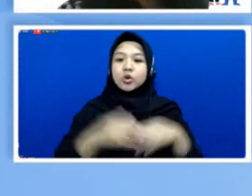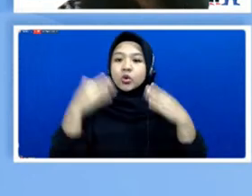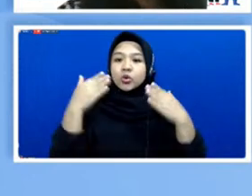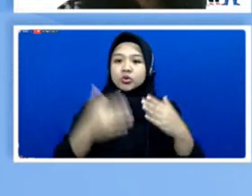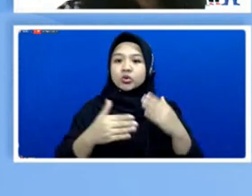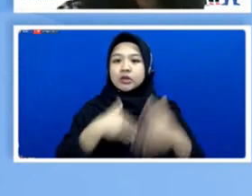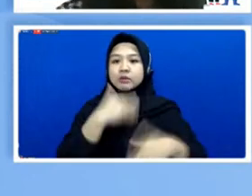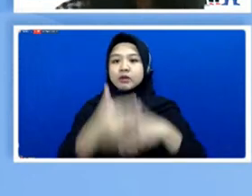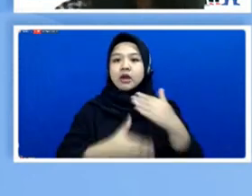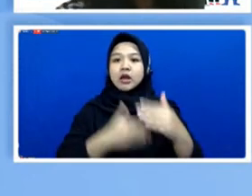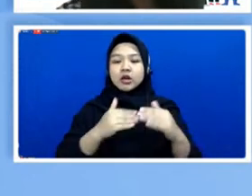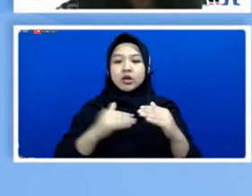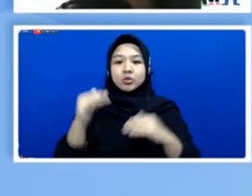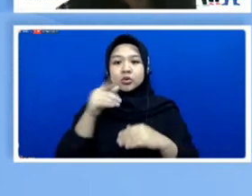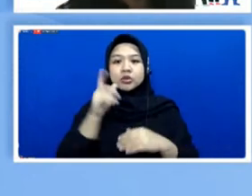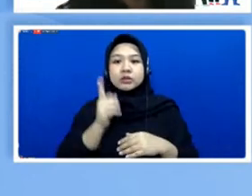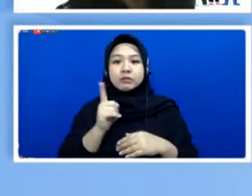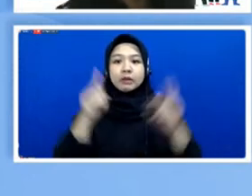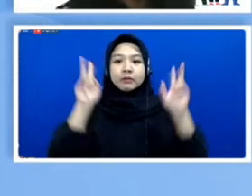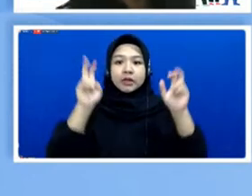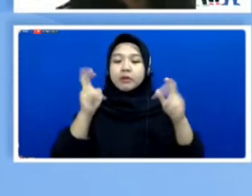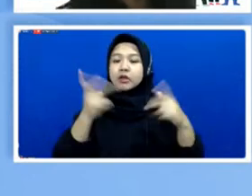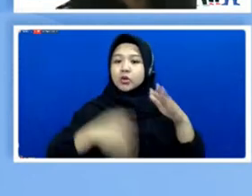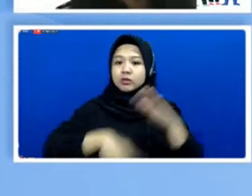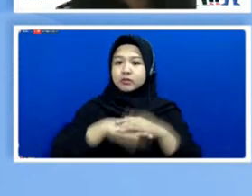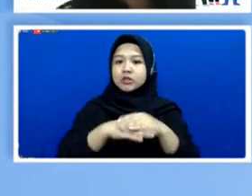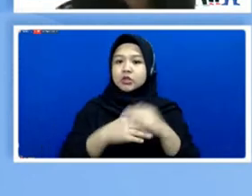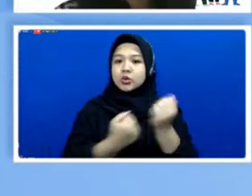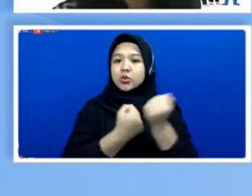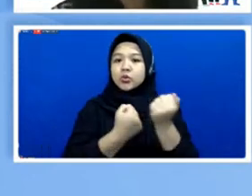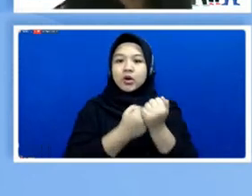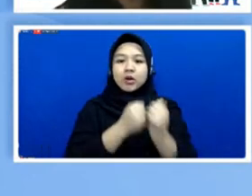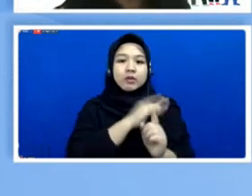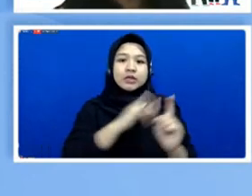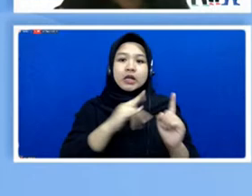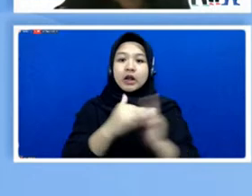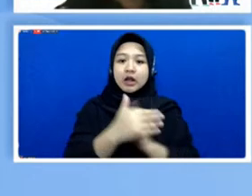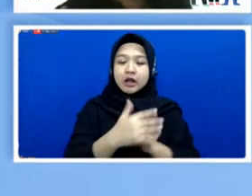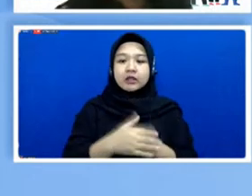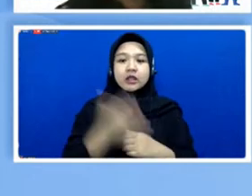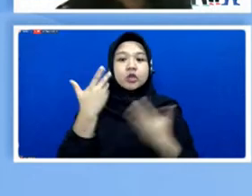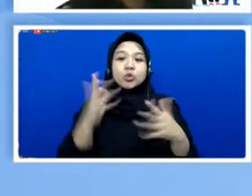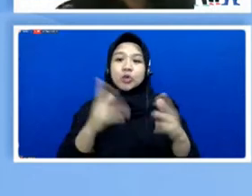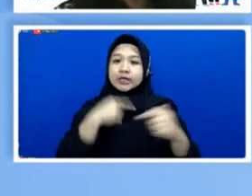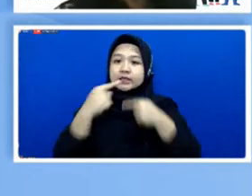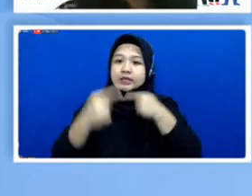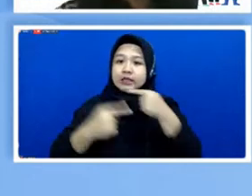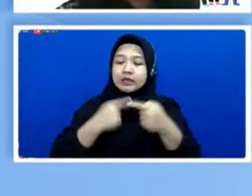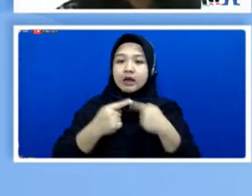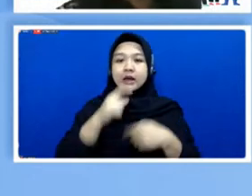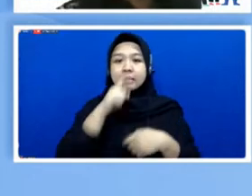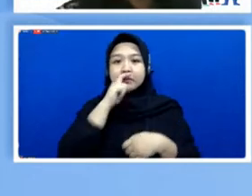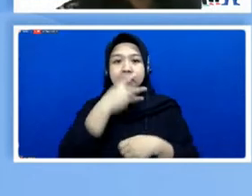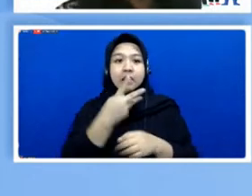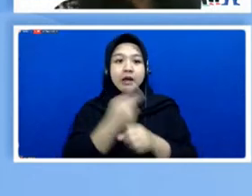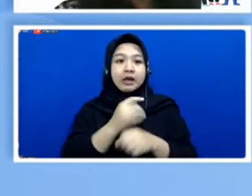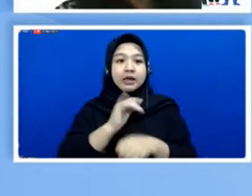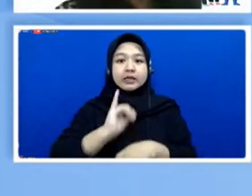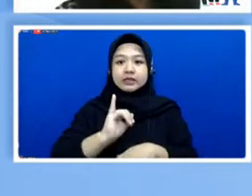penanganan di hulu karena temanya adalah optimalisasi dukungan masyarakat, dan seperti tadi yang sudah diceritakan oleh Pak Egy juga